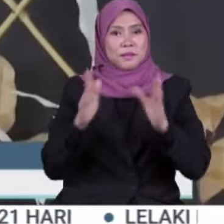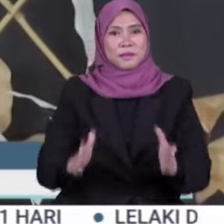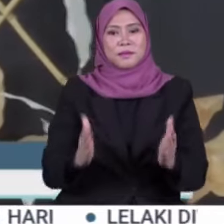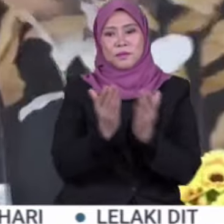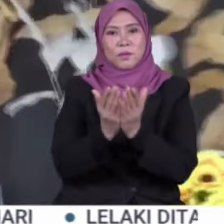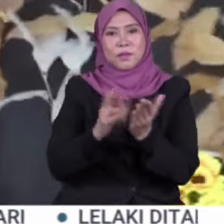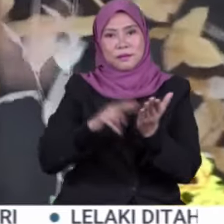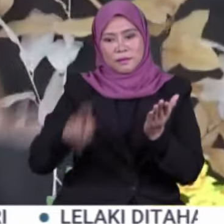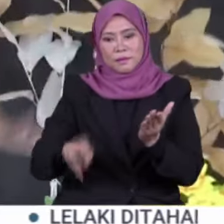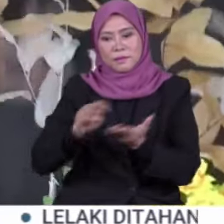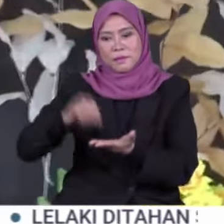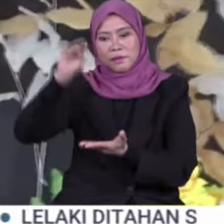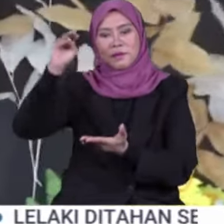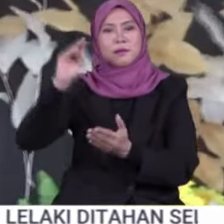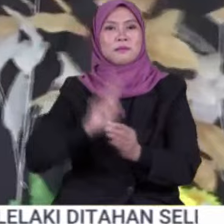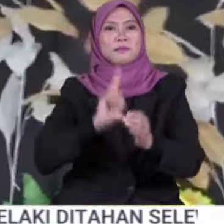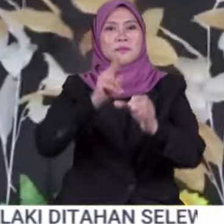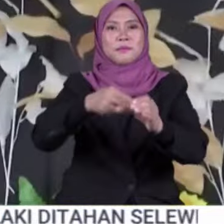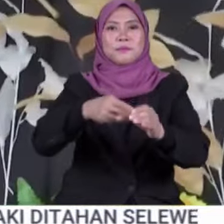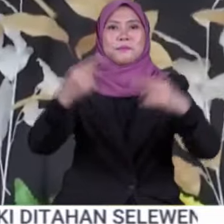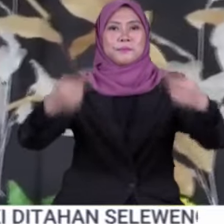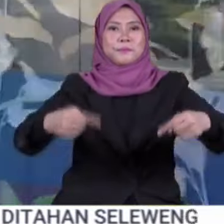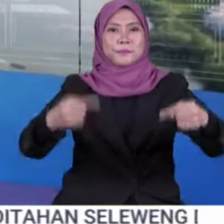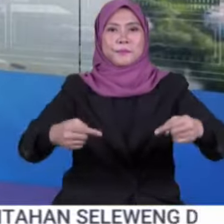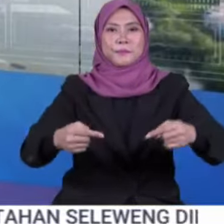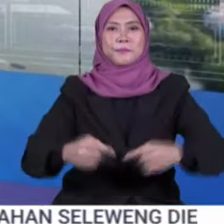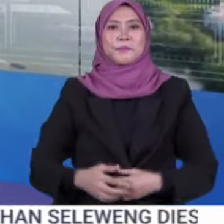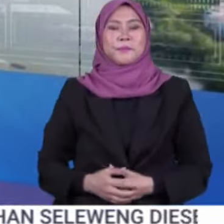dan menengah menyertai pertandingan ini.